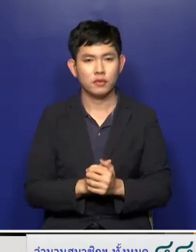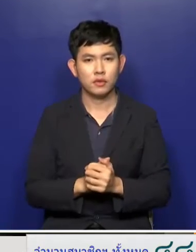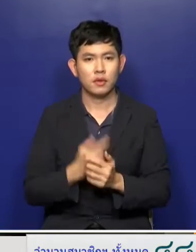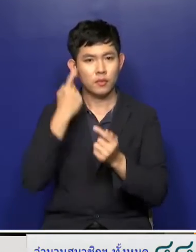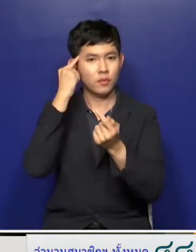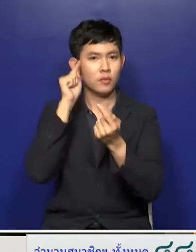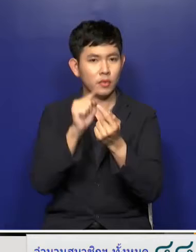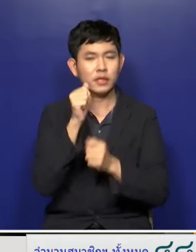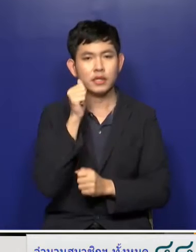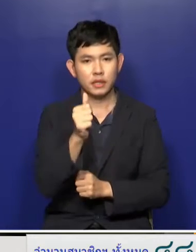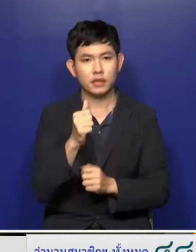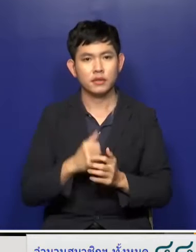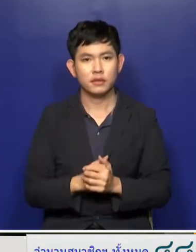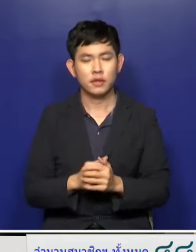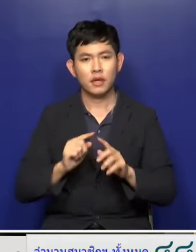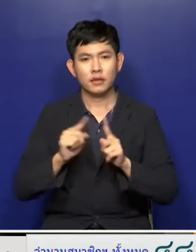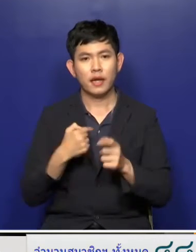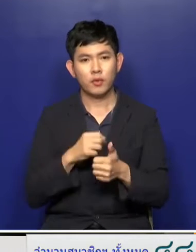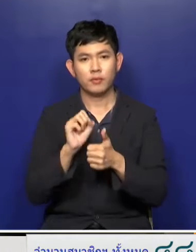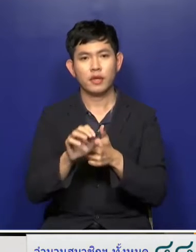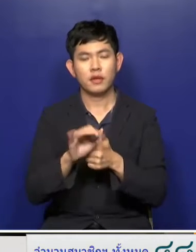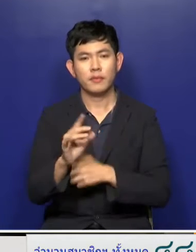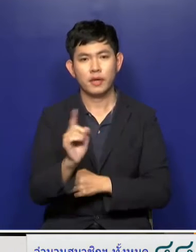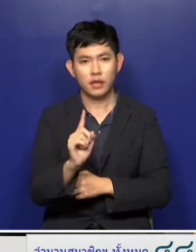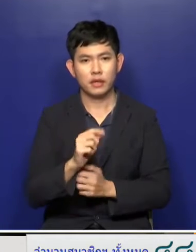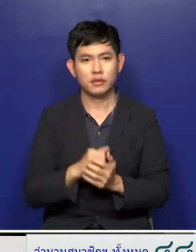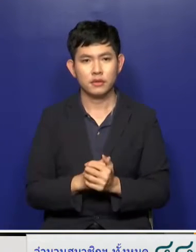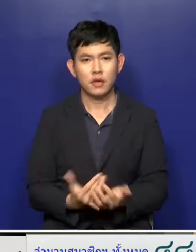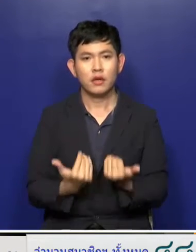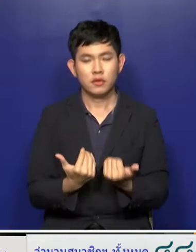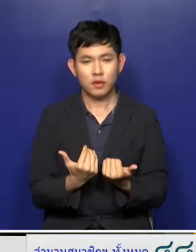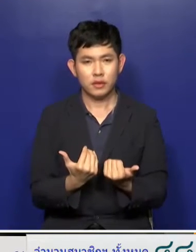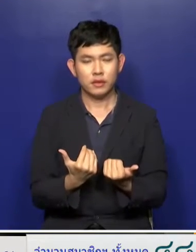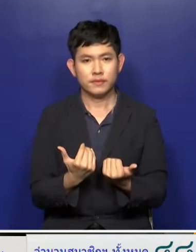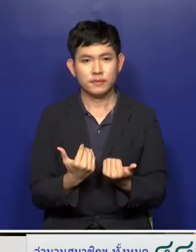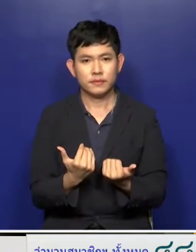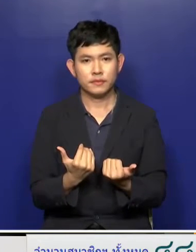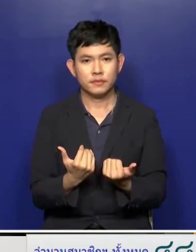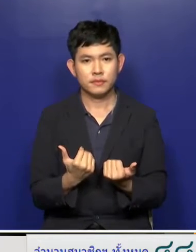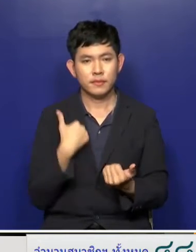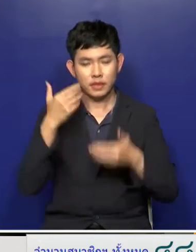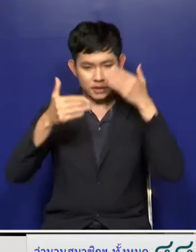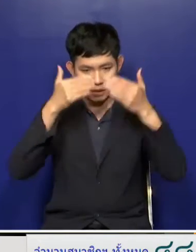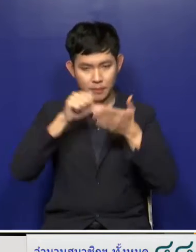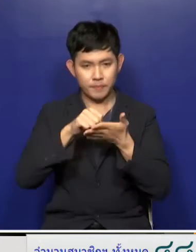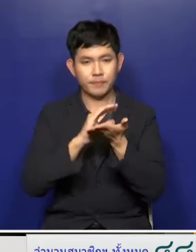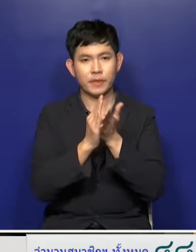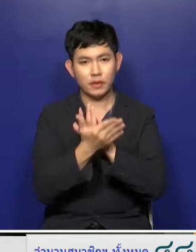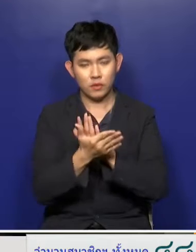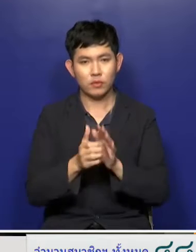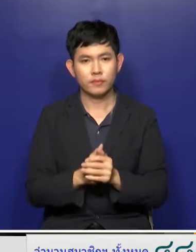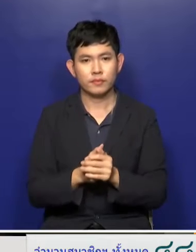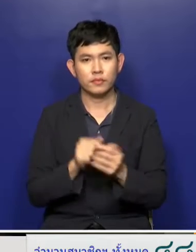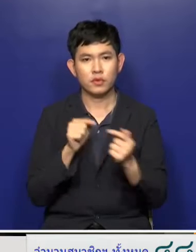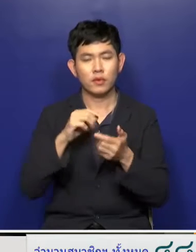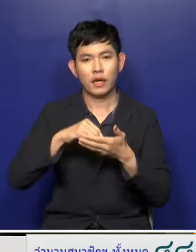มนที่ดีแตผมมข้อเสนอแนะ ในสต daughters การในฟิจกรรมปฤตรูป การทุ